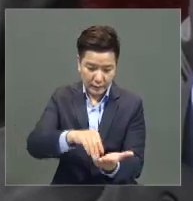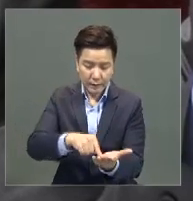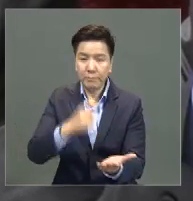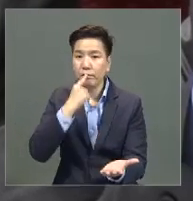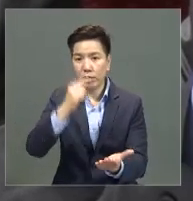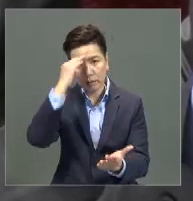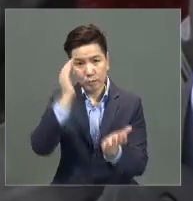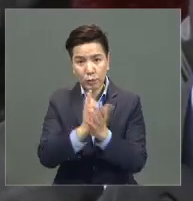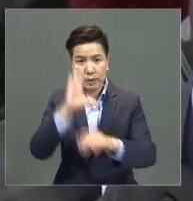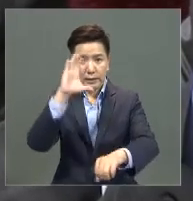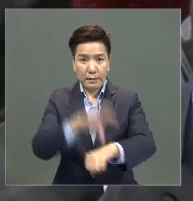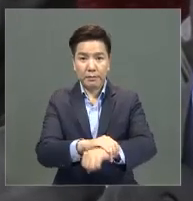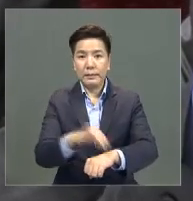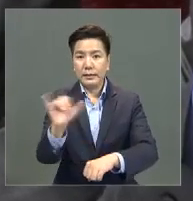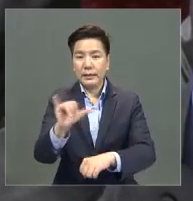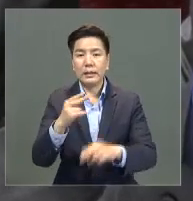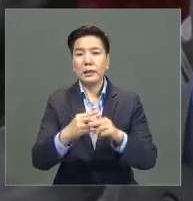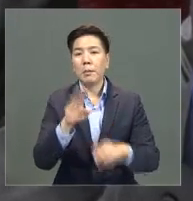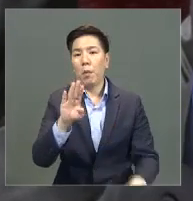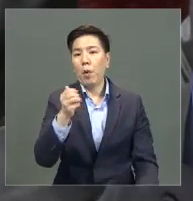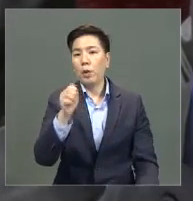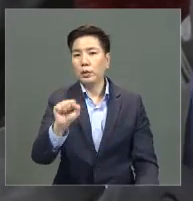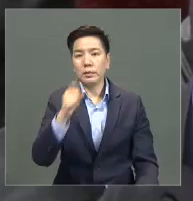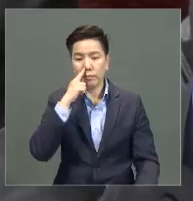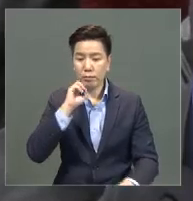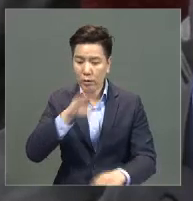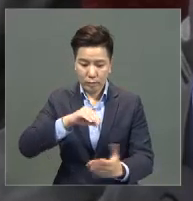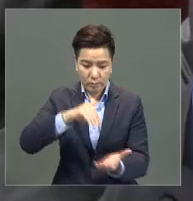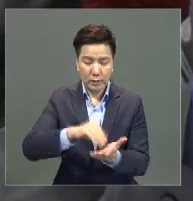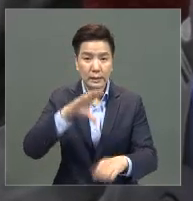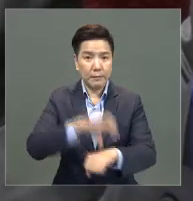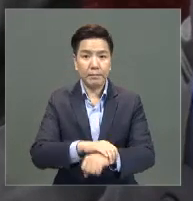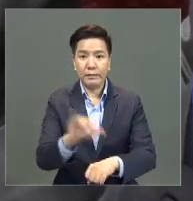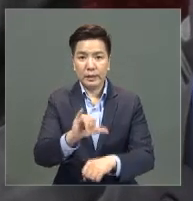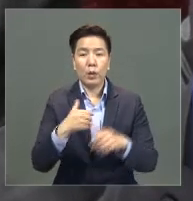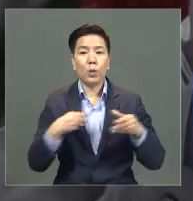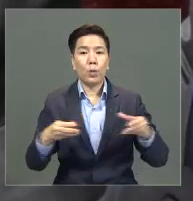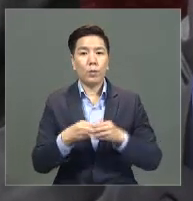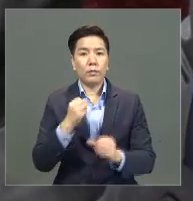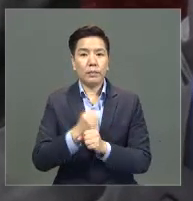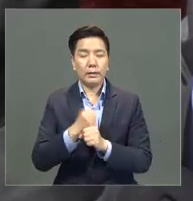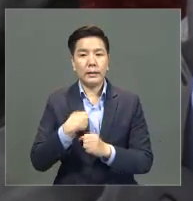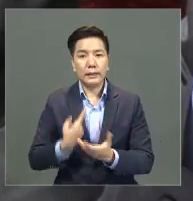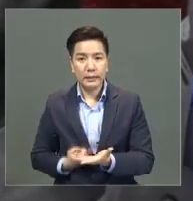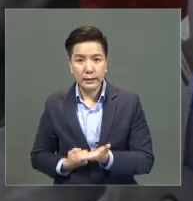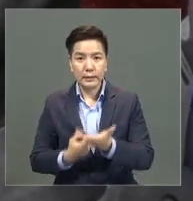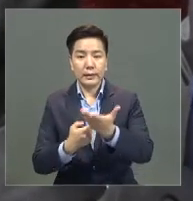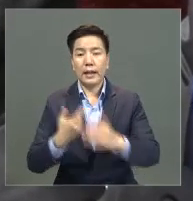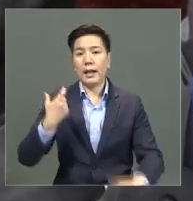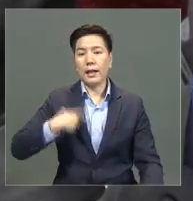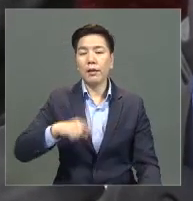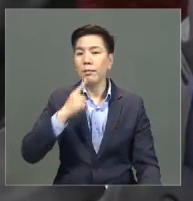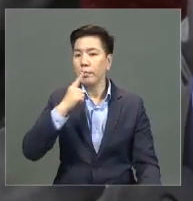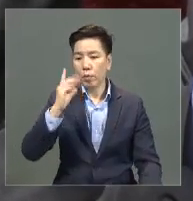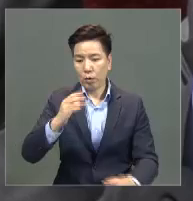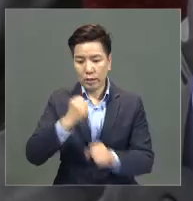ำเนินคดีผู้ต้องหาที่1คือนายบอสหรือนายวรยุทธ์อยู่วิทยาคณะทำงานจึงมีความเห็นเสนอท่านอัยการสูงสุดให้แจ้งพนักง